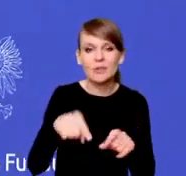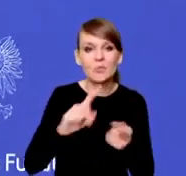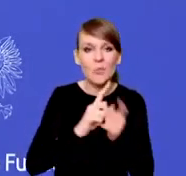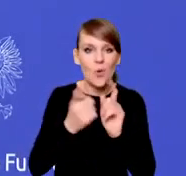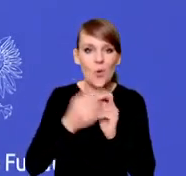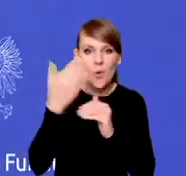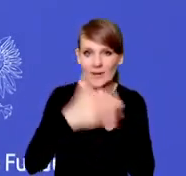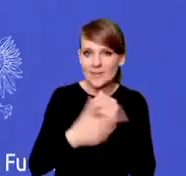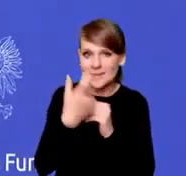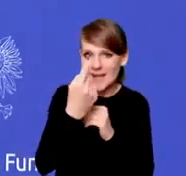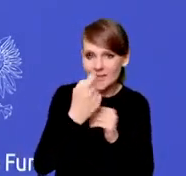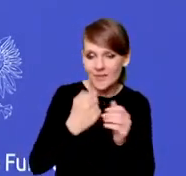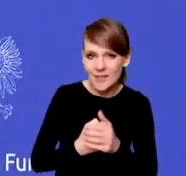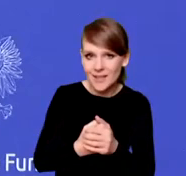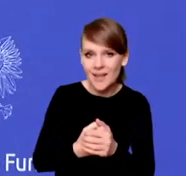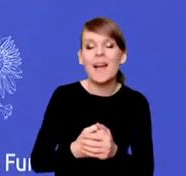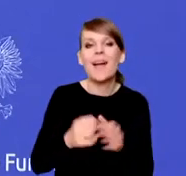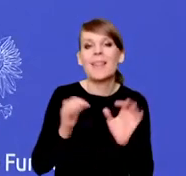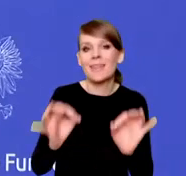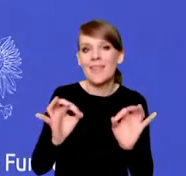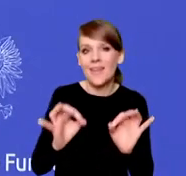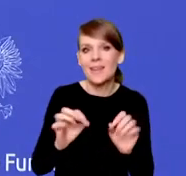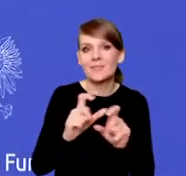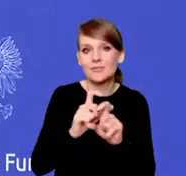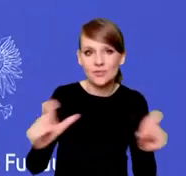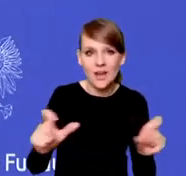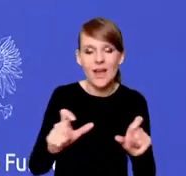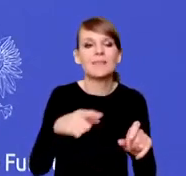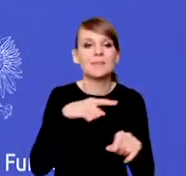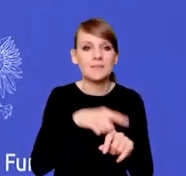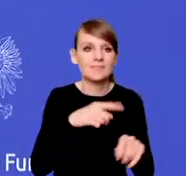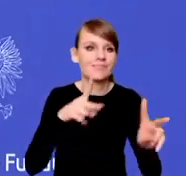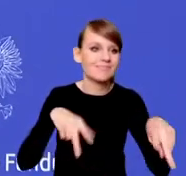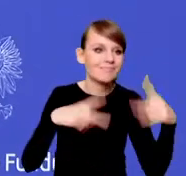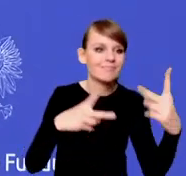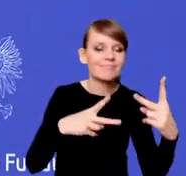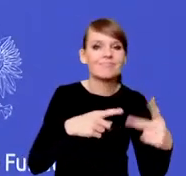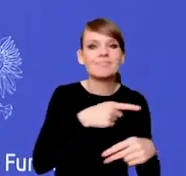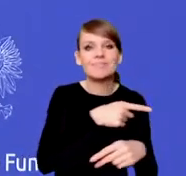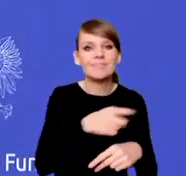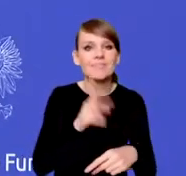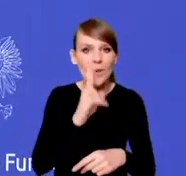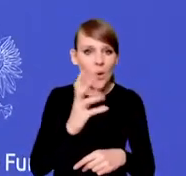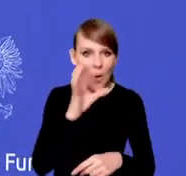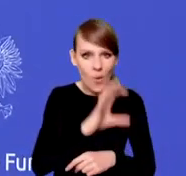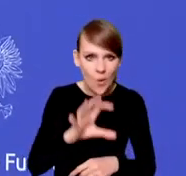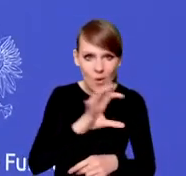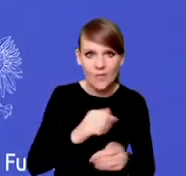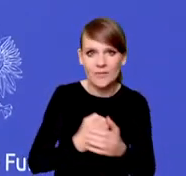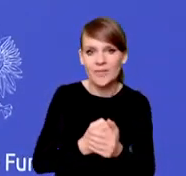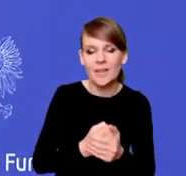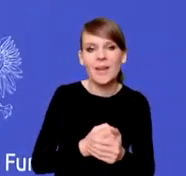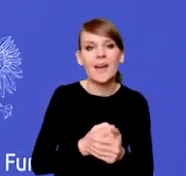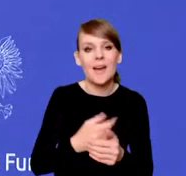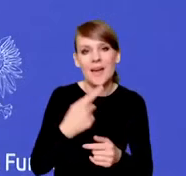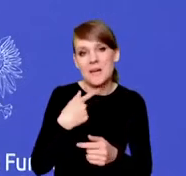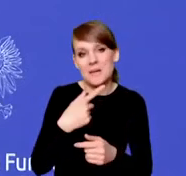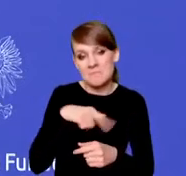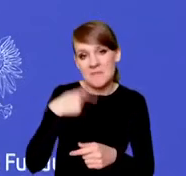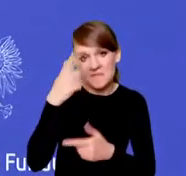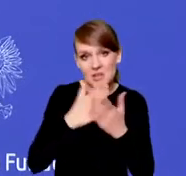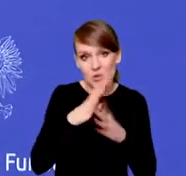i przewidzieliśmy właśnie możliwość nawiązania kontaktu z osobami, które nas oglądają. Wierzymy, że jest ich dużo. Mamy